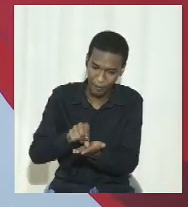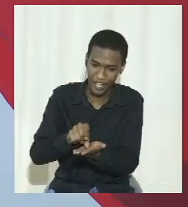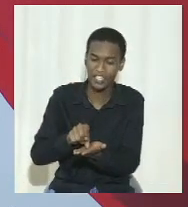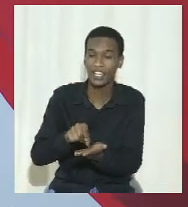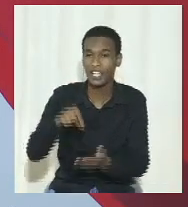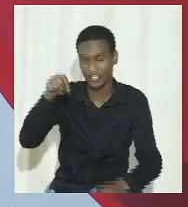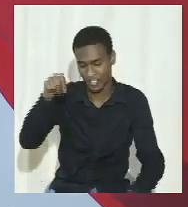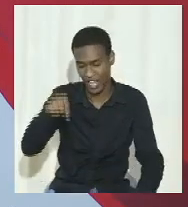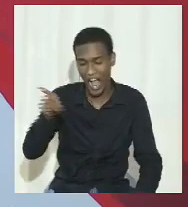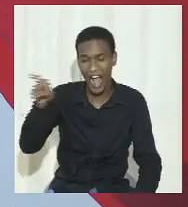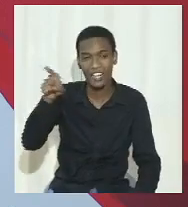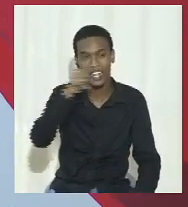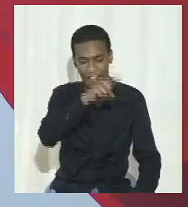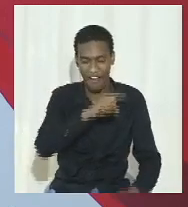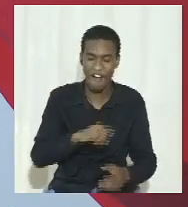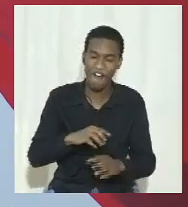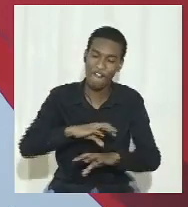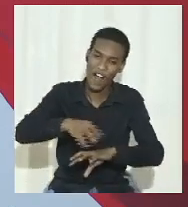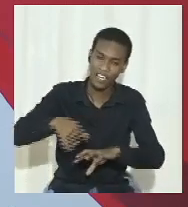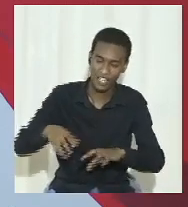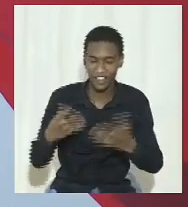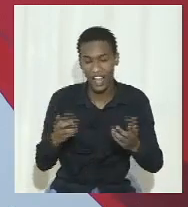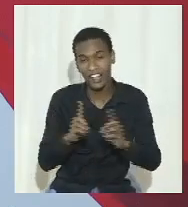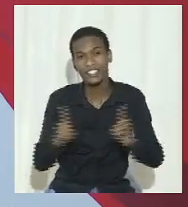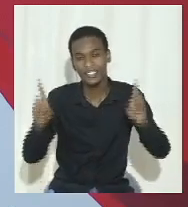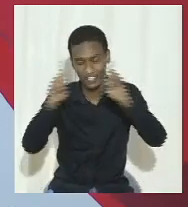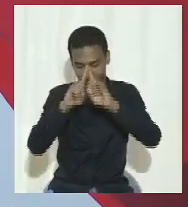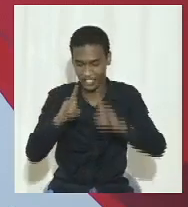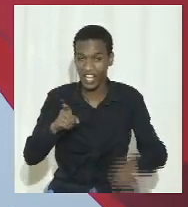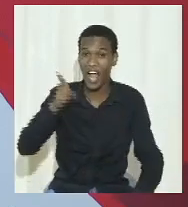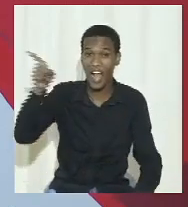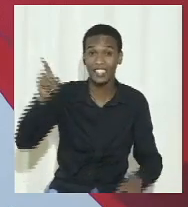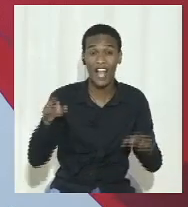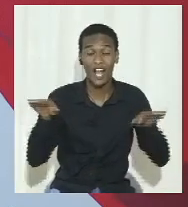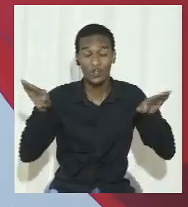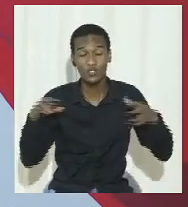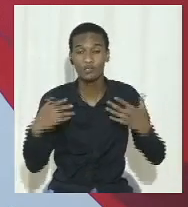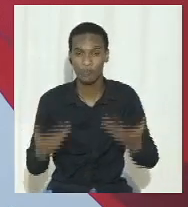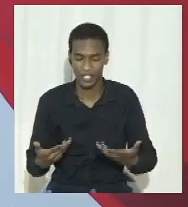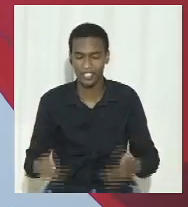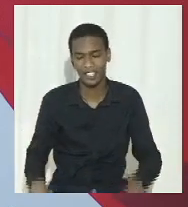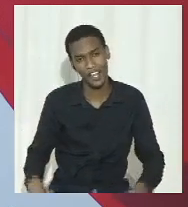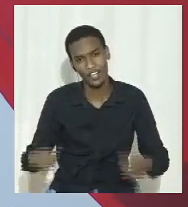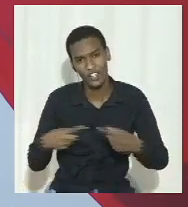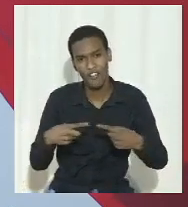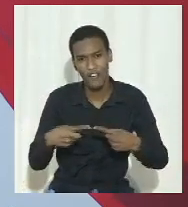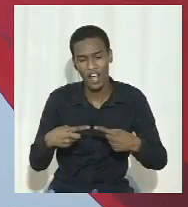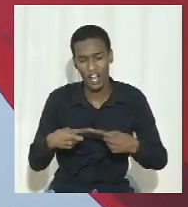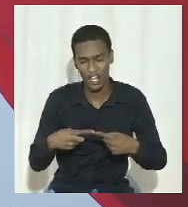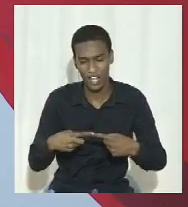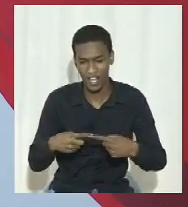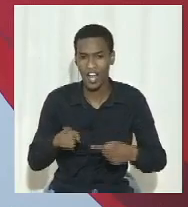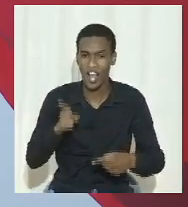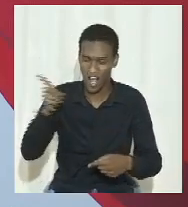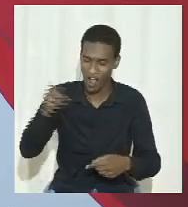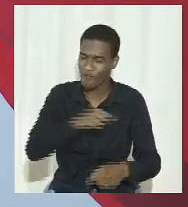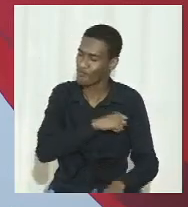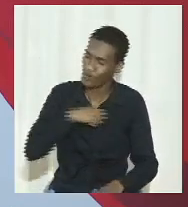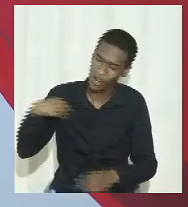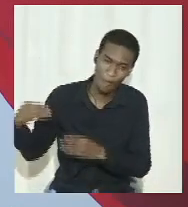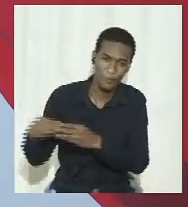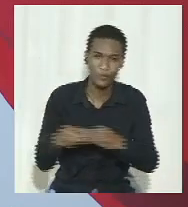sy distrika sasany ohatra amin'izany ny Nosibe na izany aza mitoy ny fampitaovana